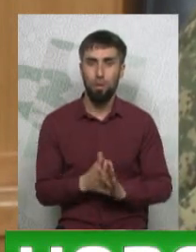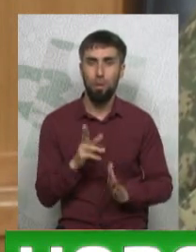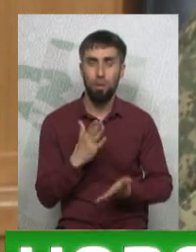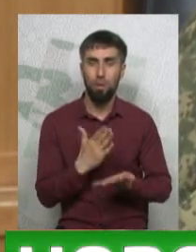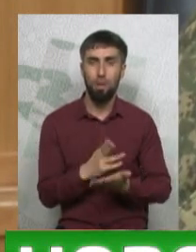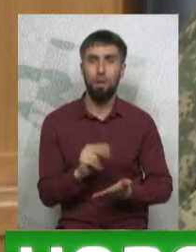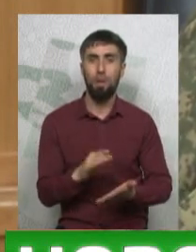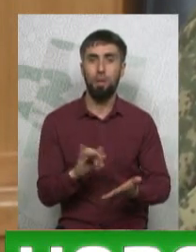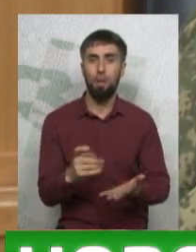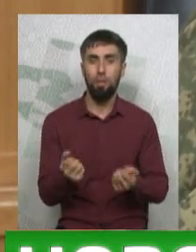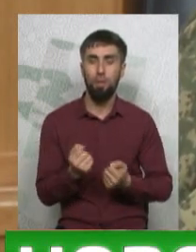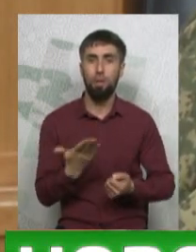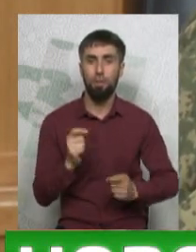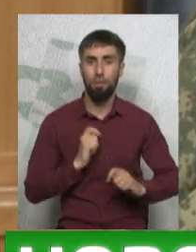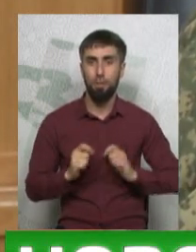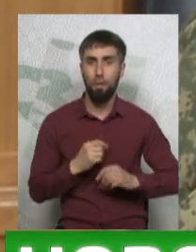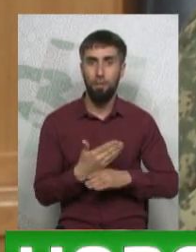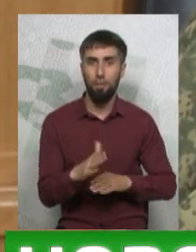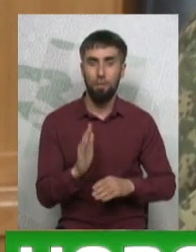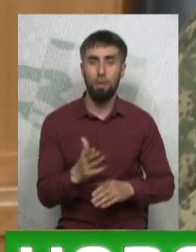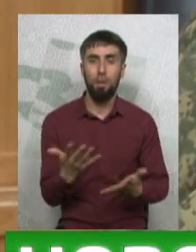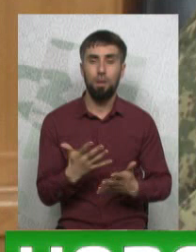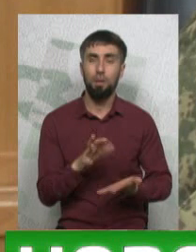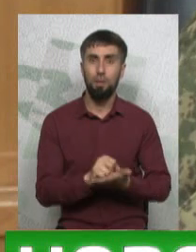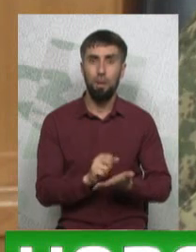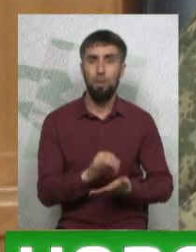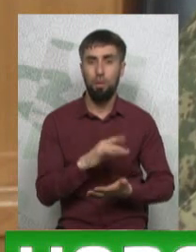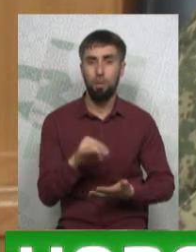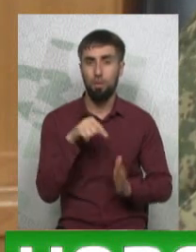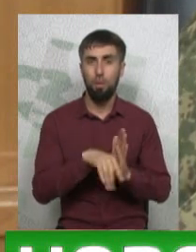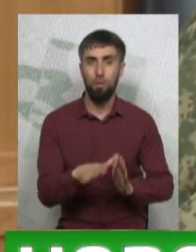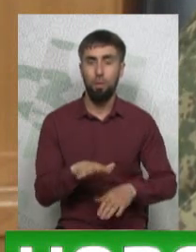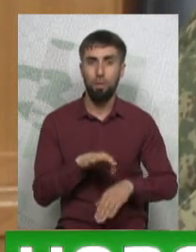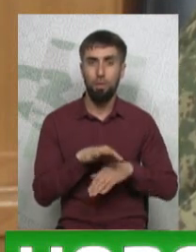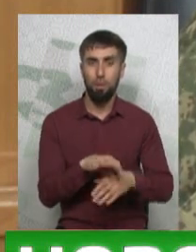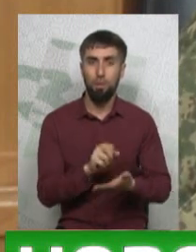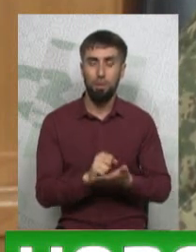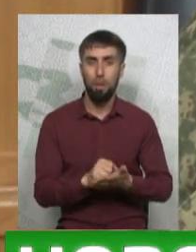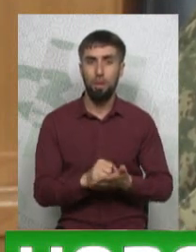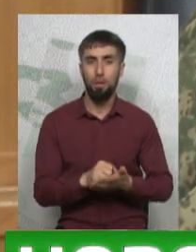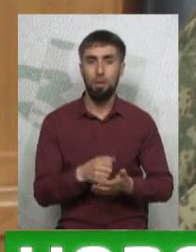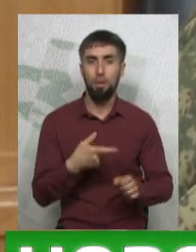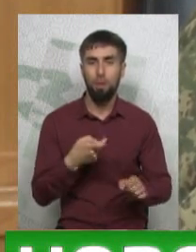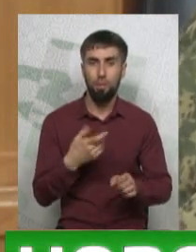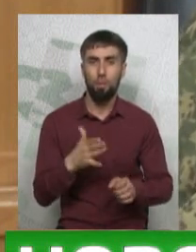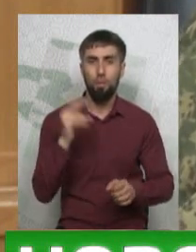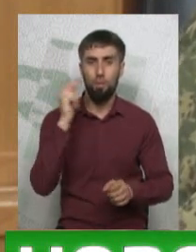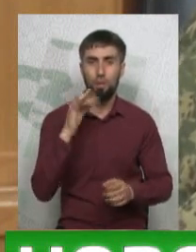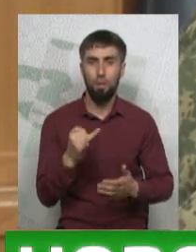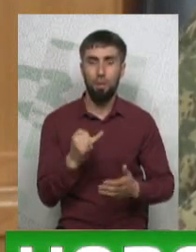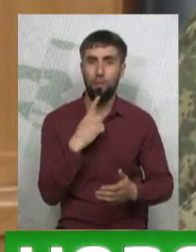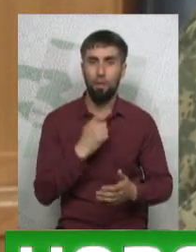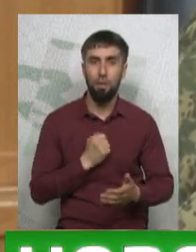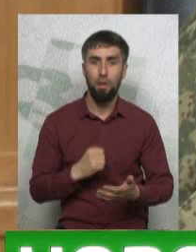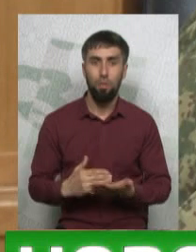их там примут, какое обмундирование выдадут, какими занятиями они там будут заниматься, стрельбы, военно-политическая